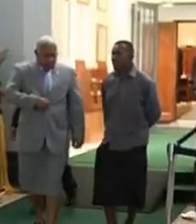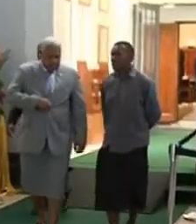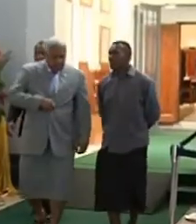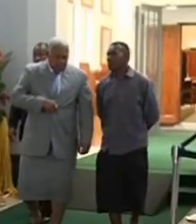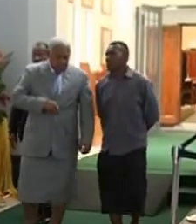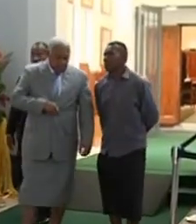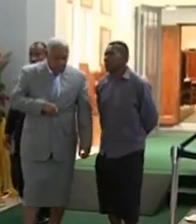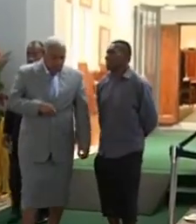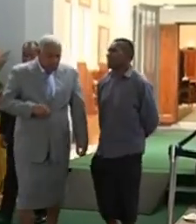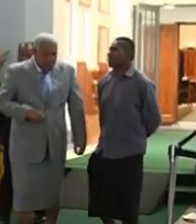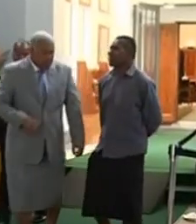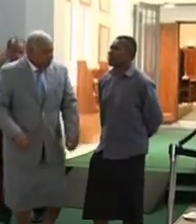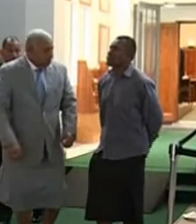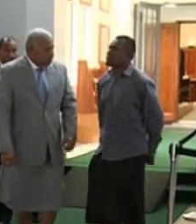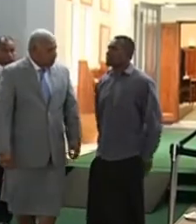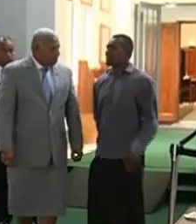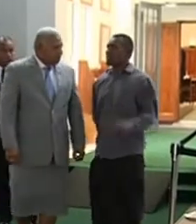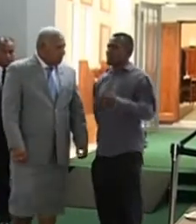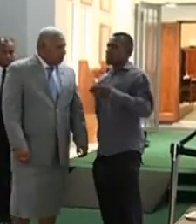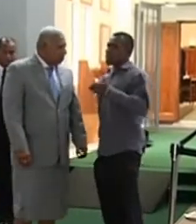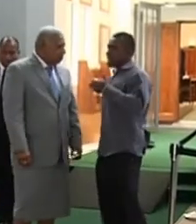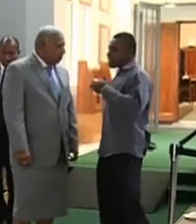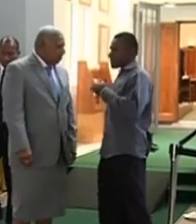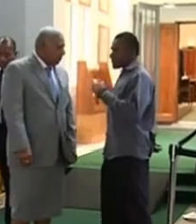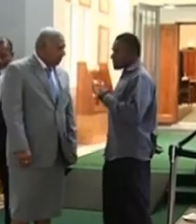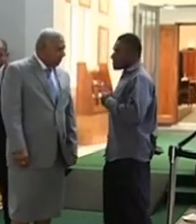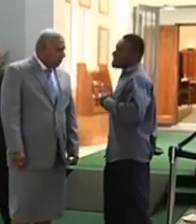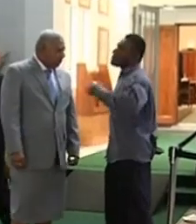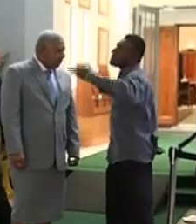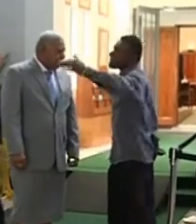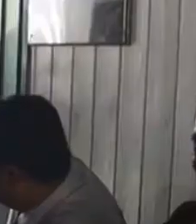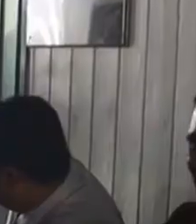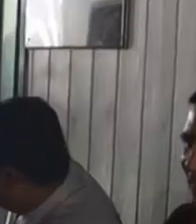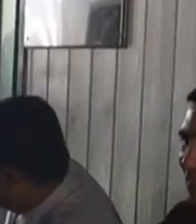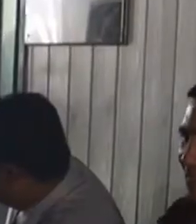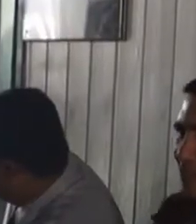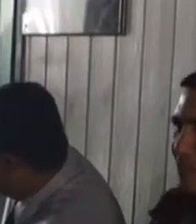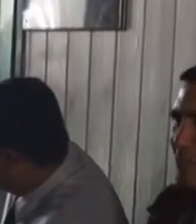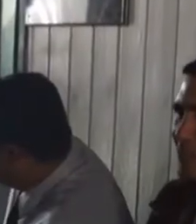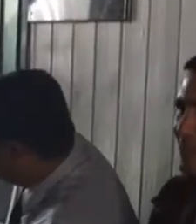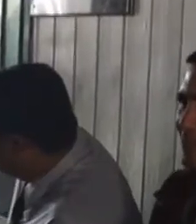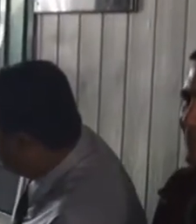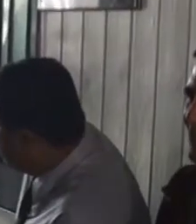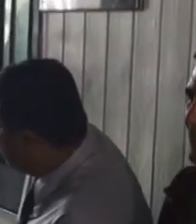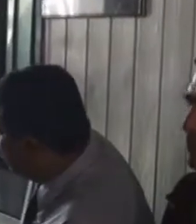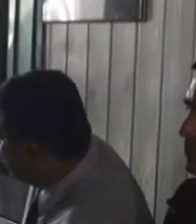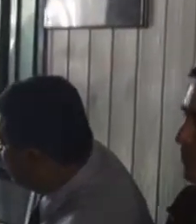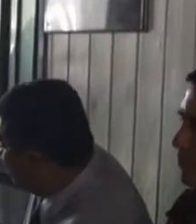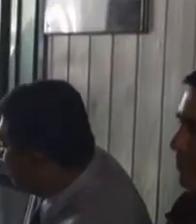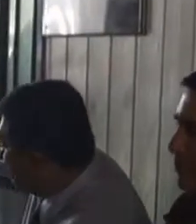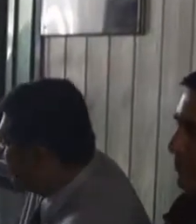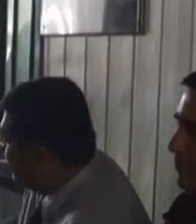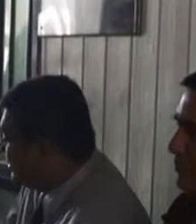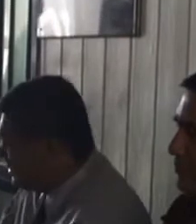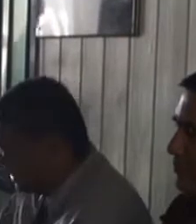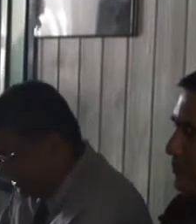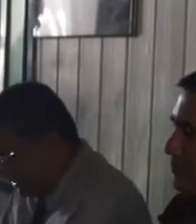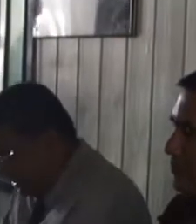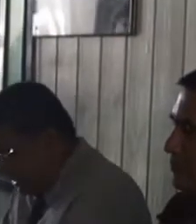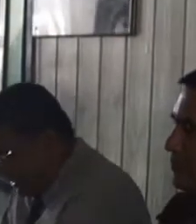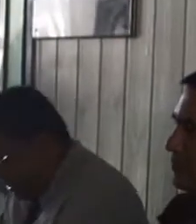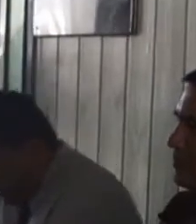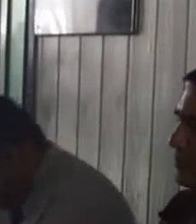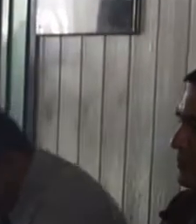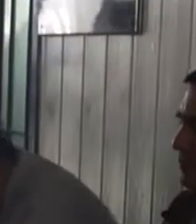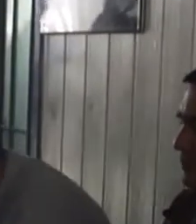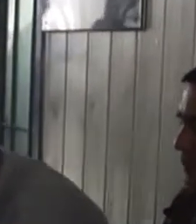na nona ene akabe ndaindai ni se senga ni se ndingitaka endua me taura ni tutu baka minista ni buli. E bakandai taumanda o